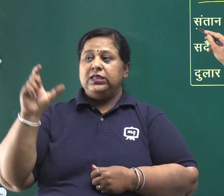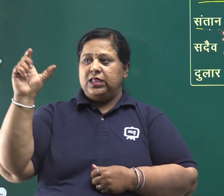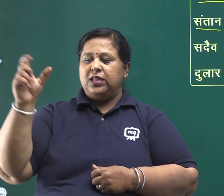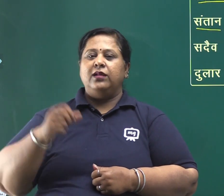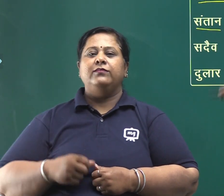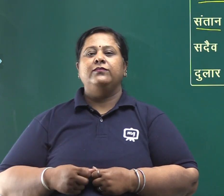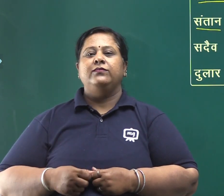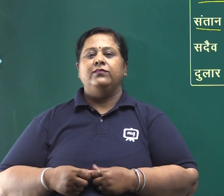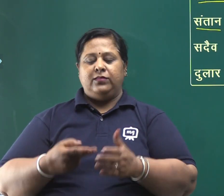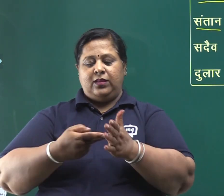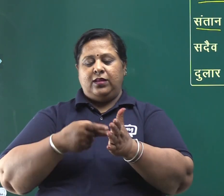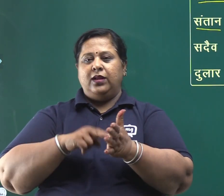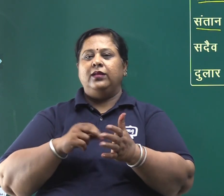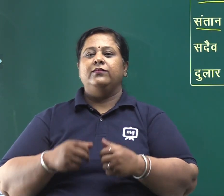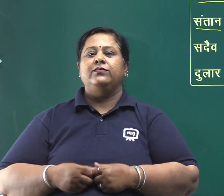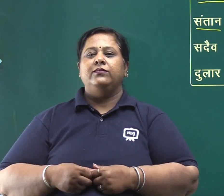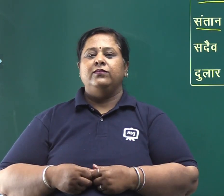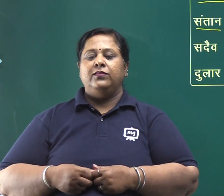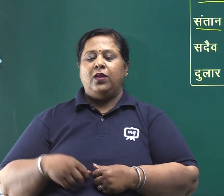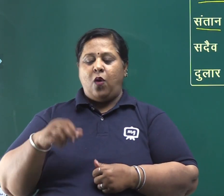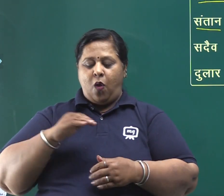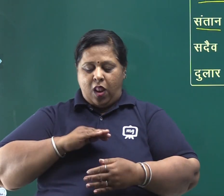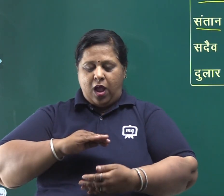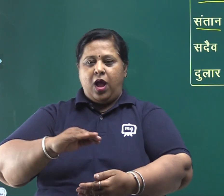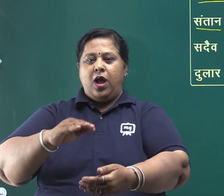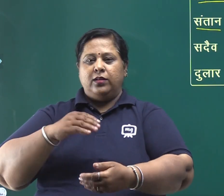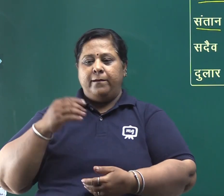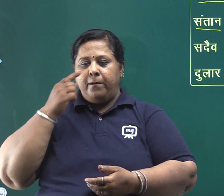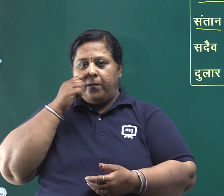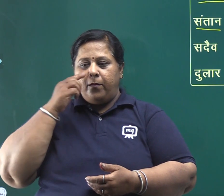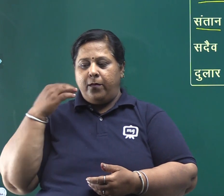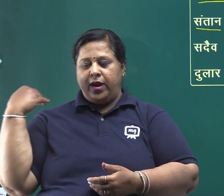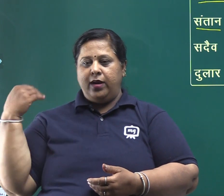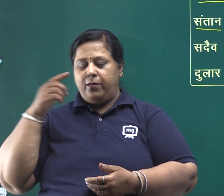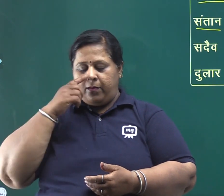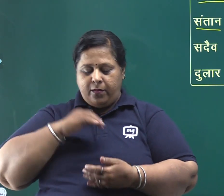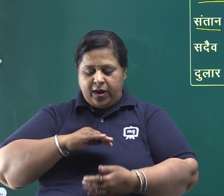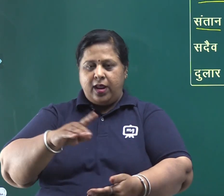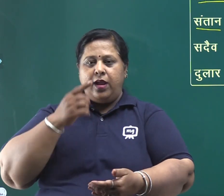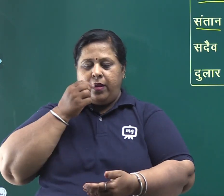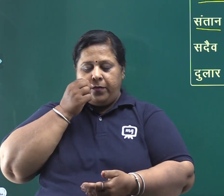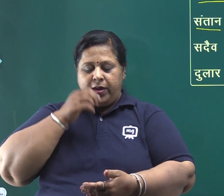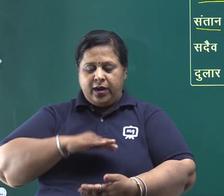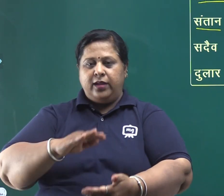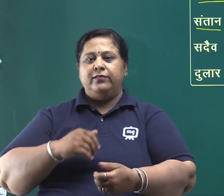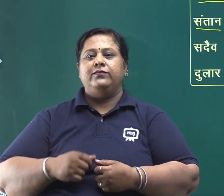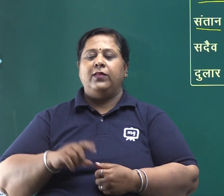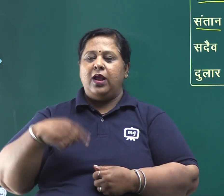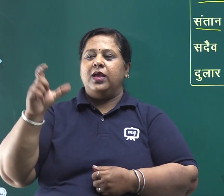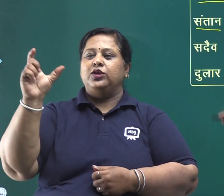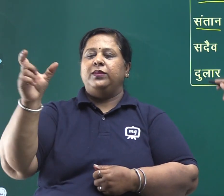संतान, अर्थ है औलाद, बेटा बेटी। अगला शब्द